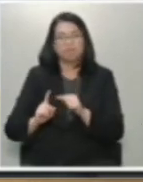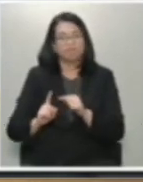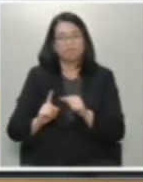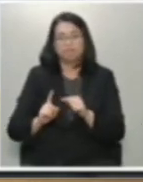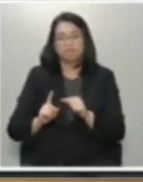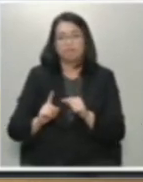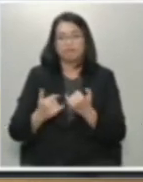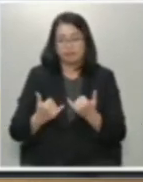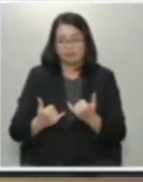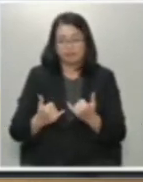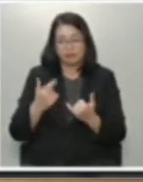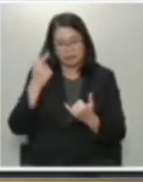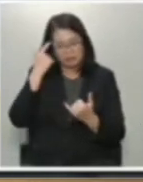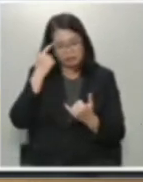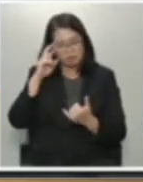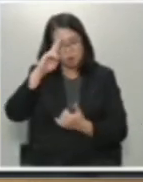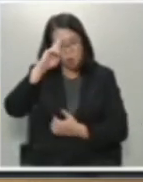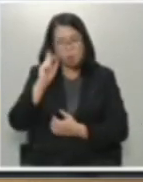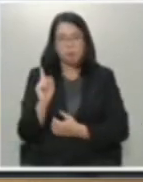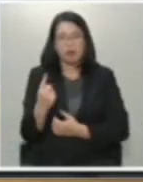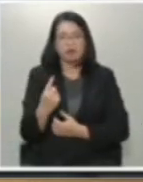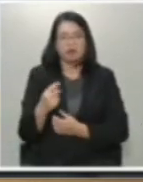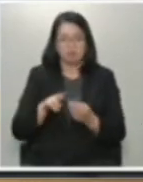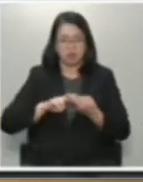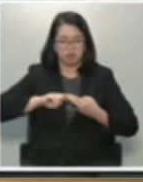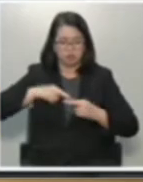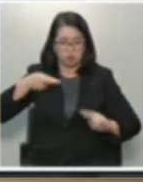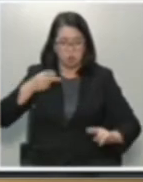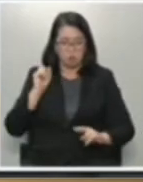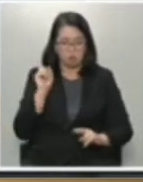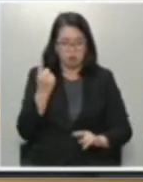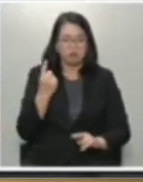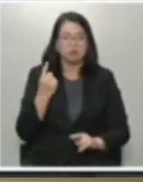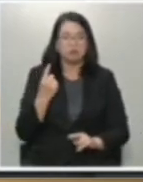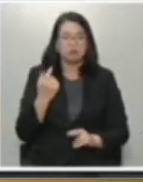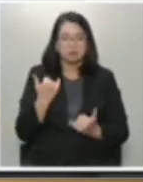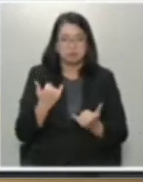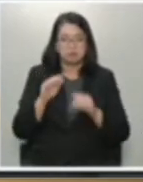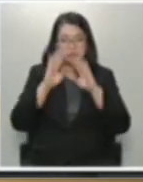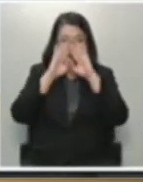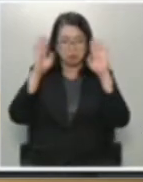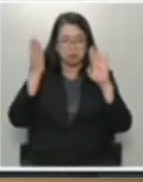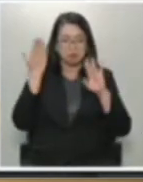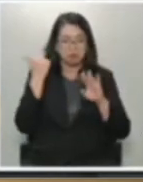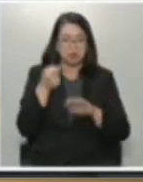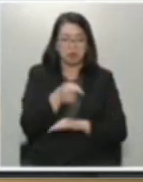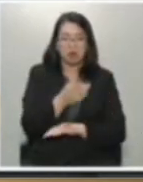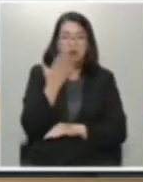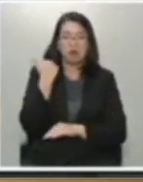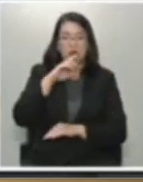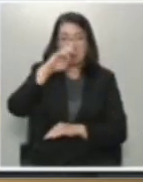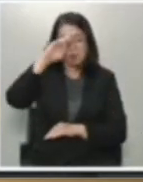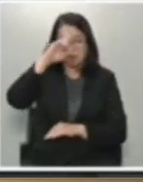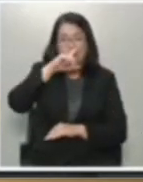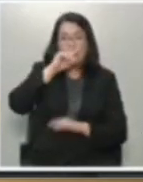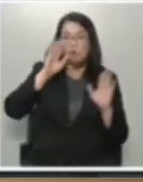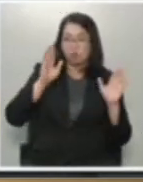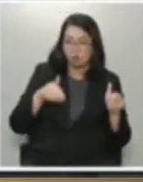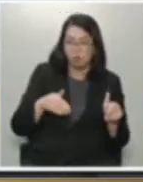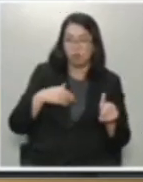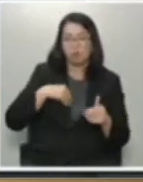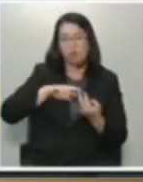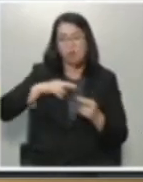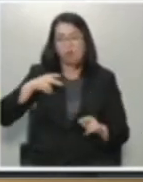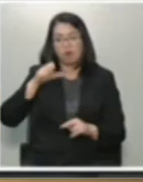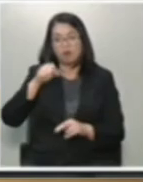คอุบัติใหม่นะครับซึ่งเราถือว่าเรามีประสบการณ์ในการจัดการเรื่องตั้งแต่ไข้หวัดนกโรคซ